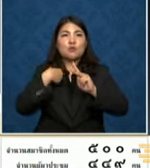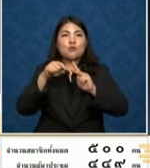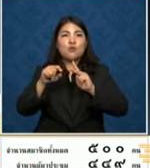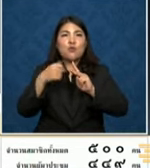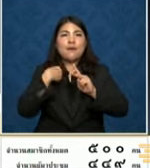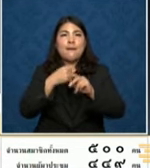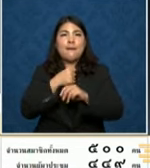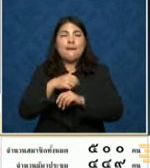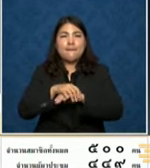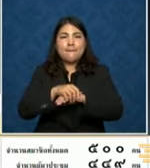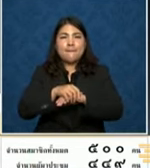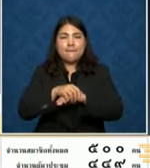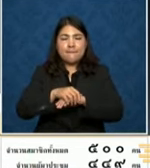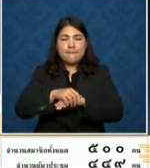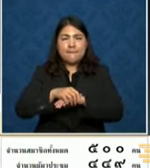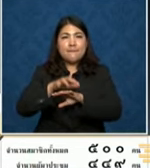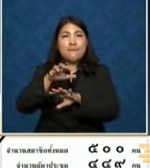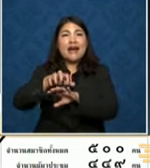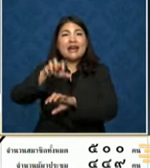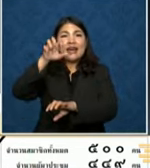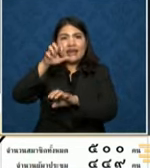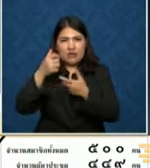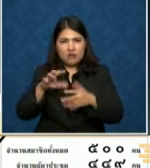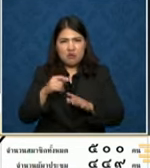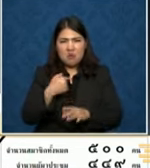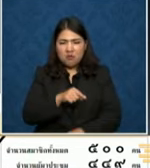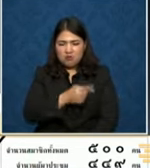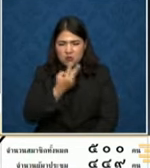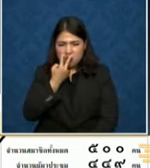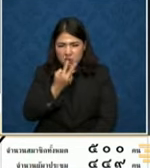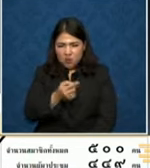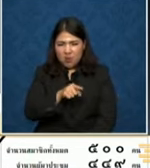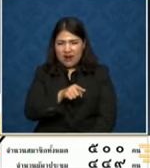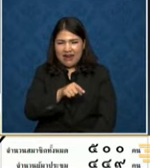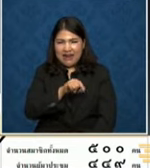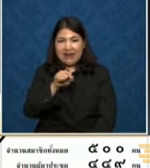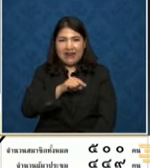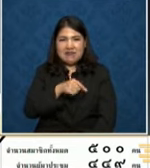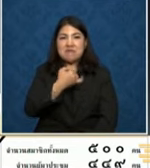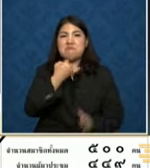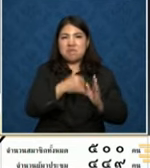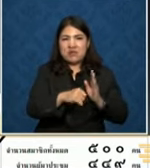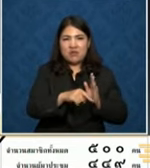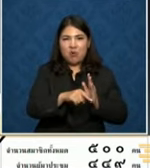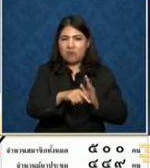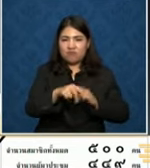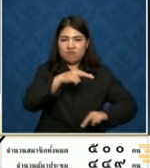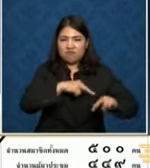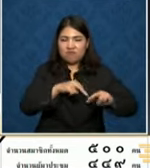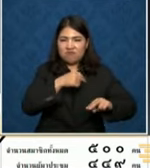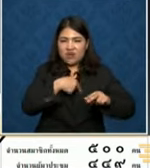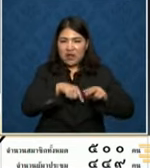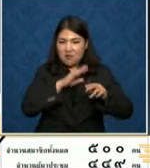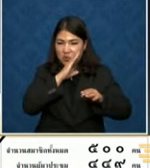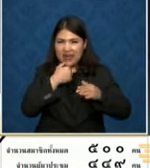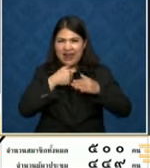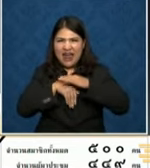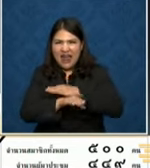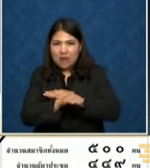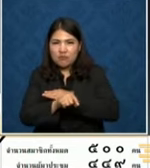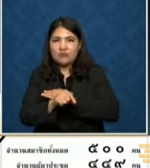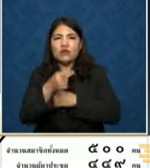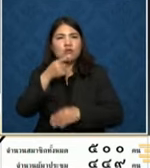ดนทั้งหมดนะครับอันไหนที่ไม่ถูกต้องให้ปิดให้เด็ดขาดอย่าปล่อยให้ลักลอบท่านนายกนะครับ